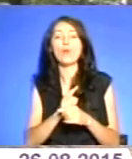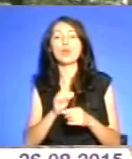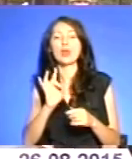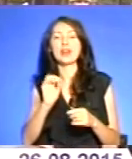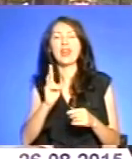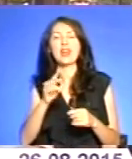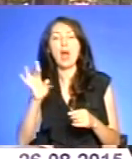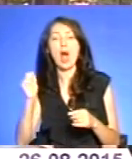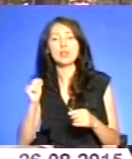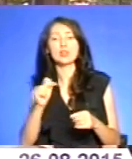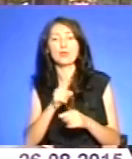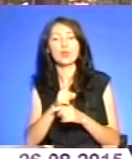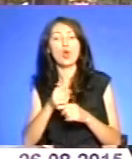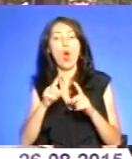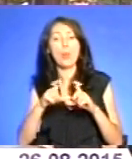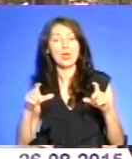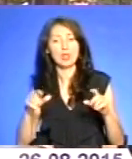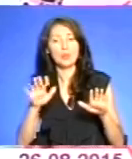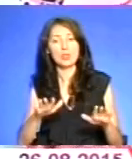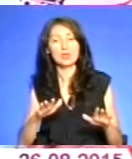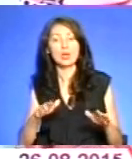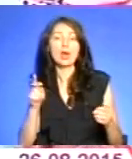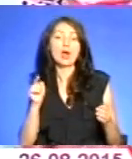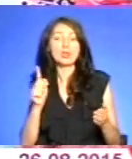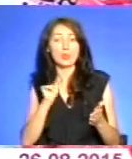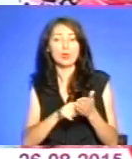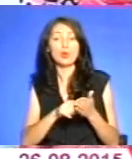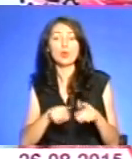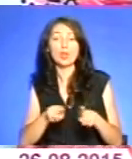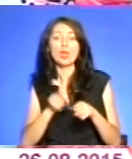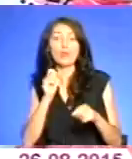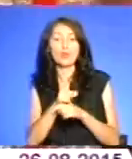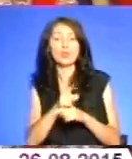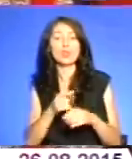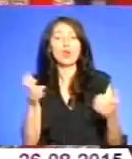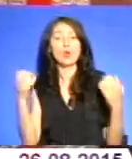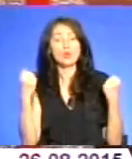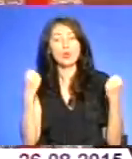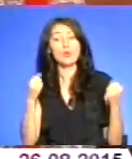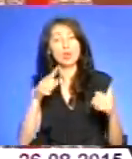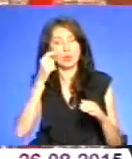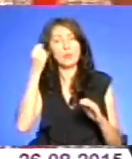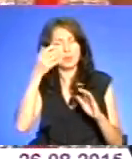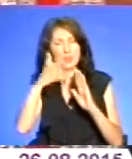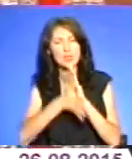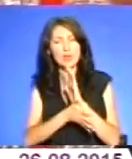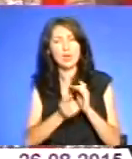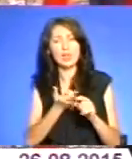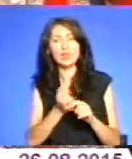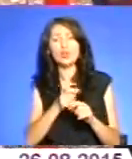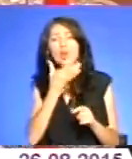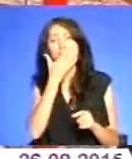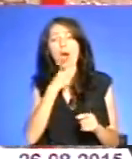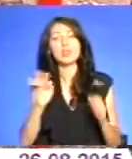міста з метою підсилення таких функцій, як оздоровча та пізнавальна. Це дуже добре, така сьогодні гарна